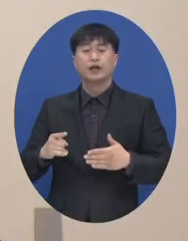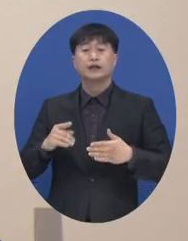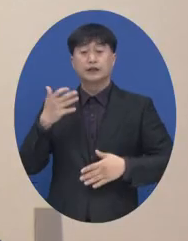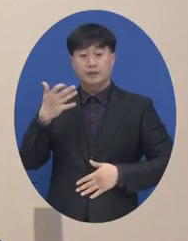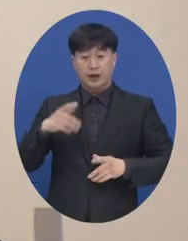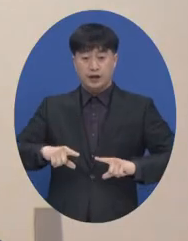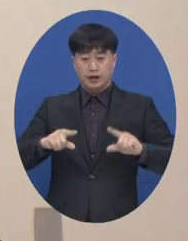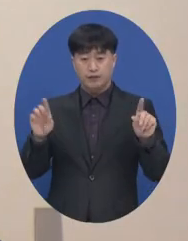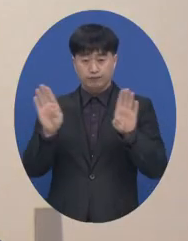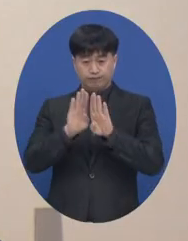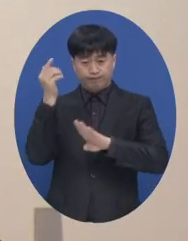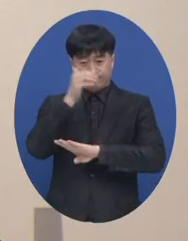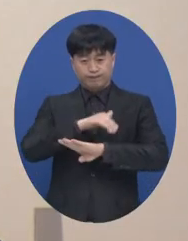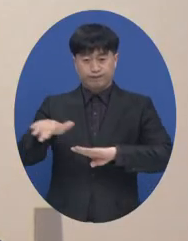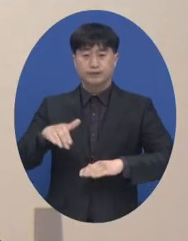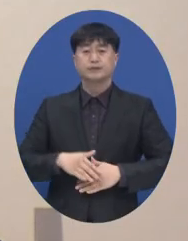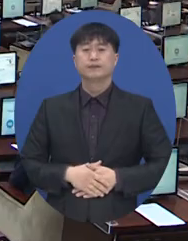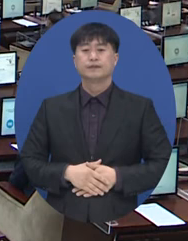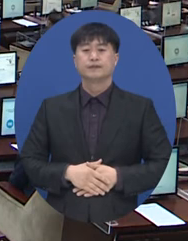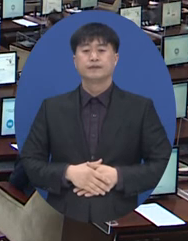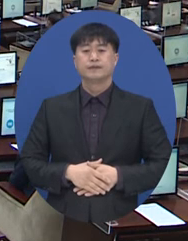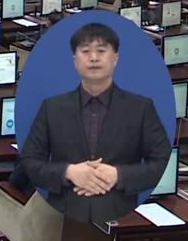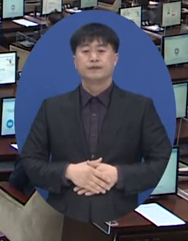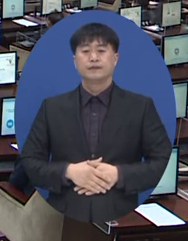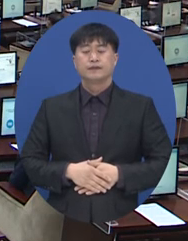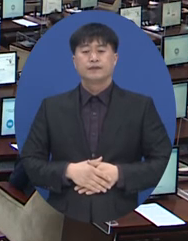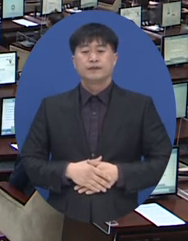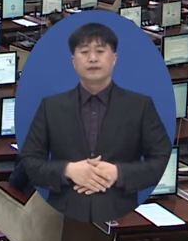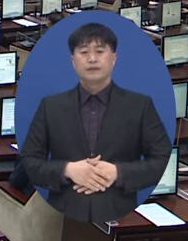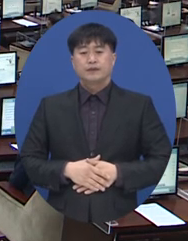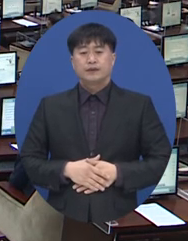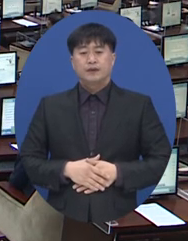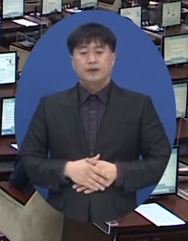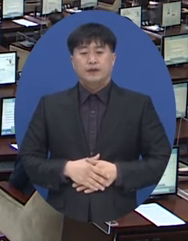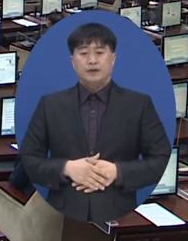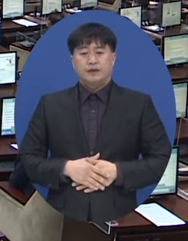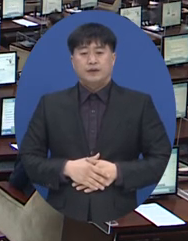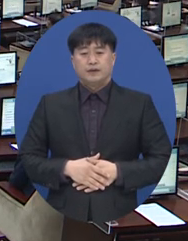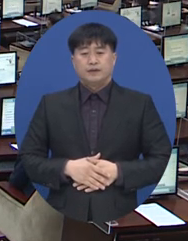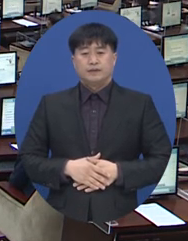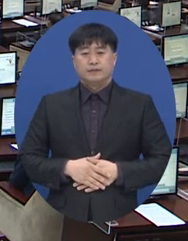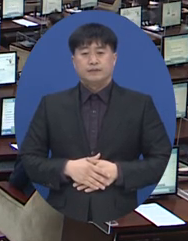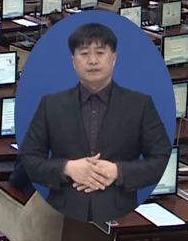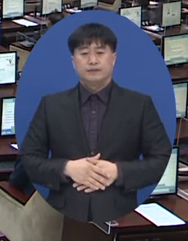는 오는 18일 패야 할 예정입니다 경기 gtb 구형 술입니다